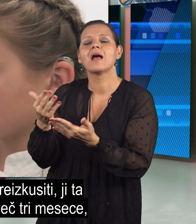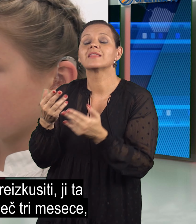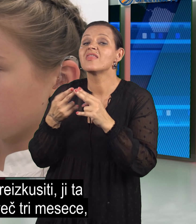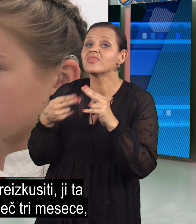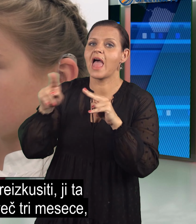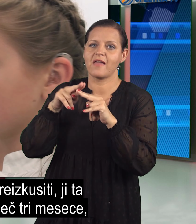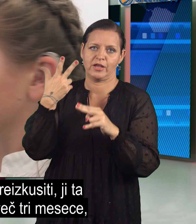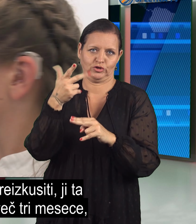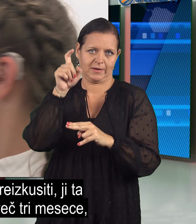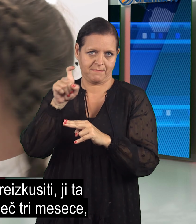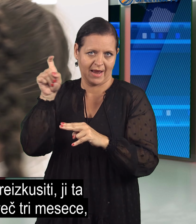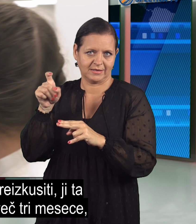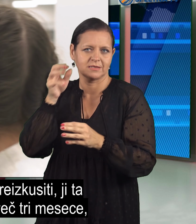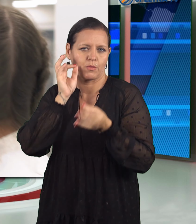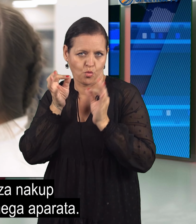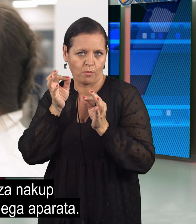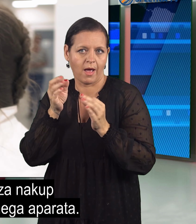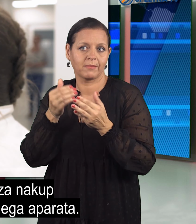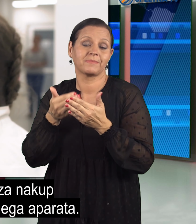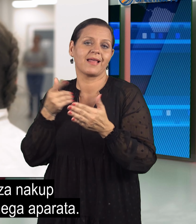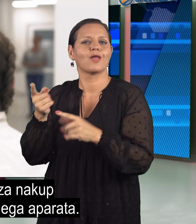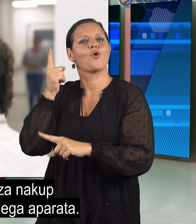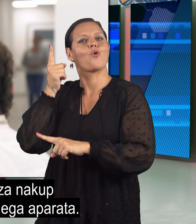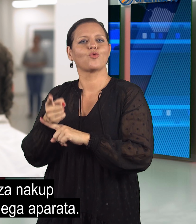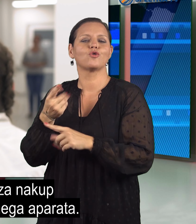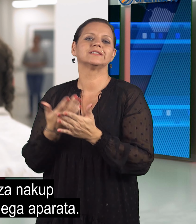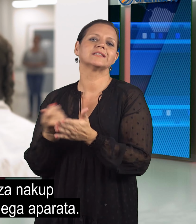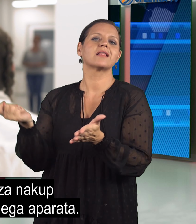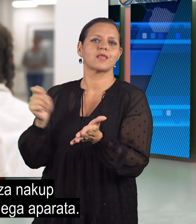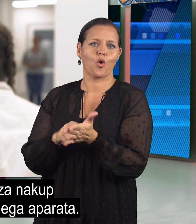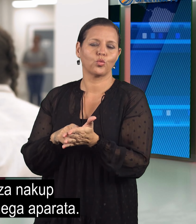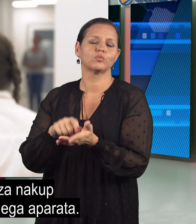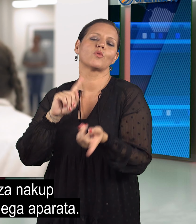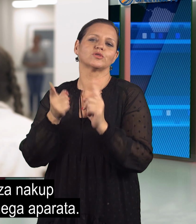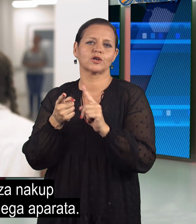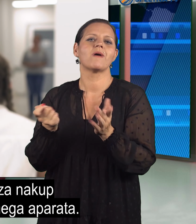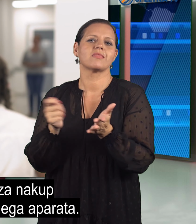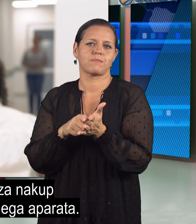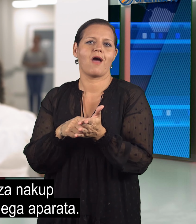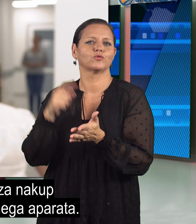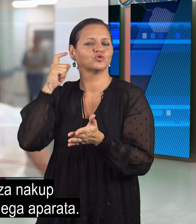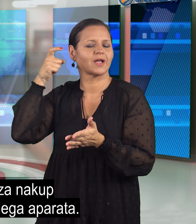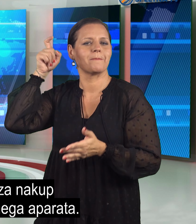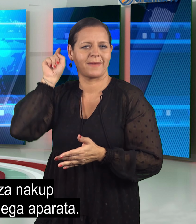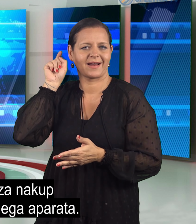3 mesece, preden se odloči za nakup oziroma nabavo slušnega aparata.